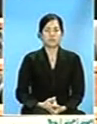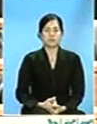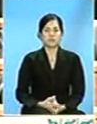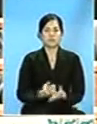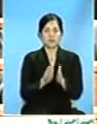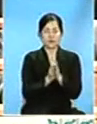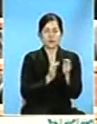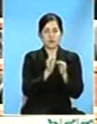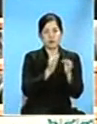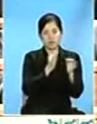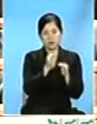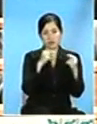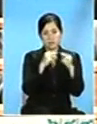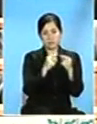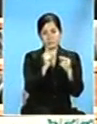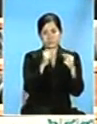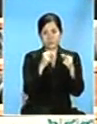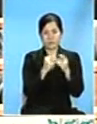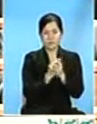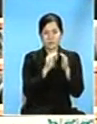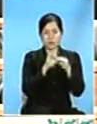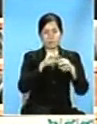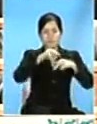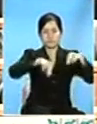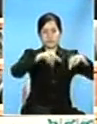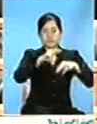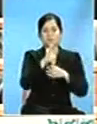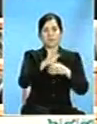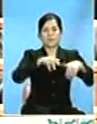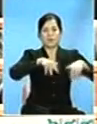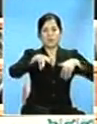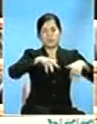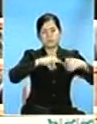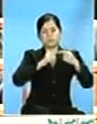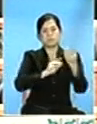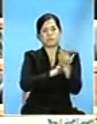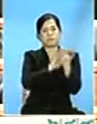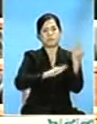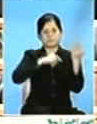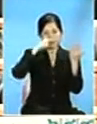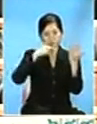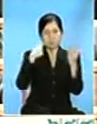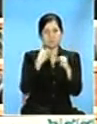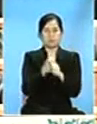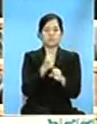ผลสนองต่อความต้องการของการสำรวจความคิดเห็นของพี่น้องประชาชนจากทั่วประเทศนะครับ